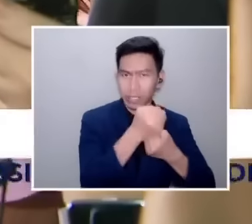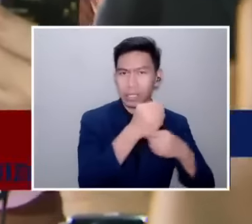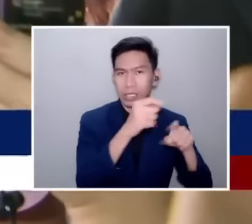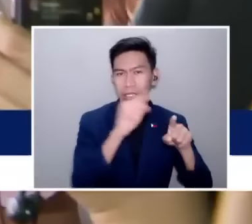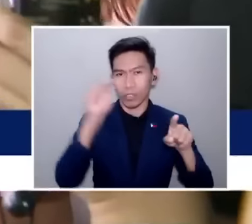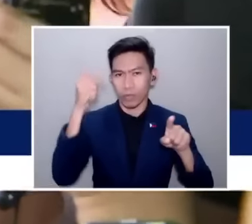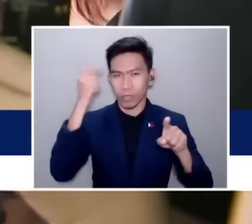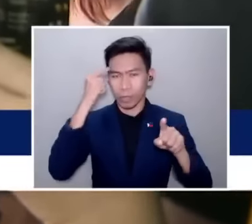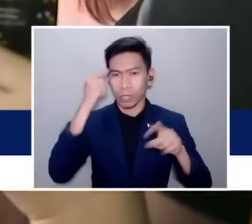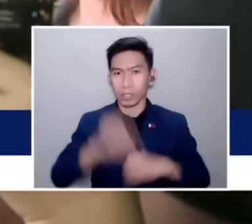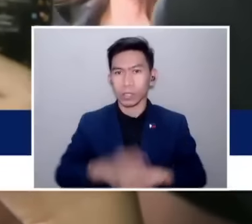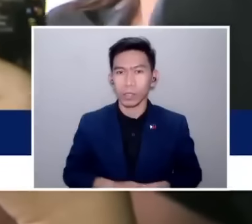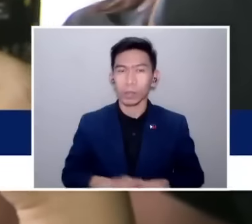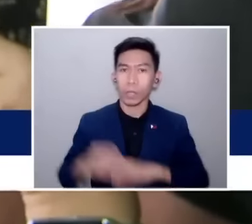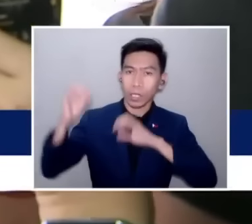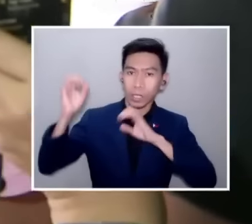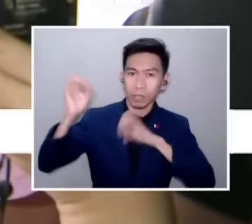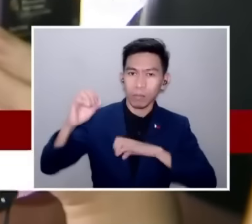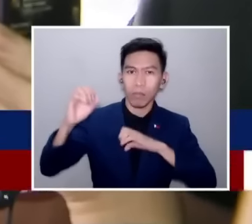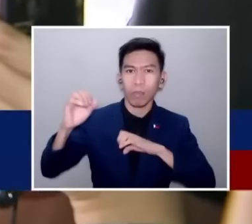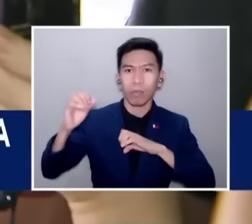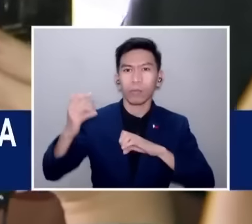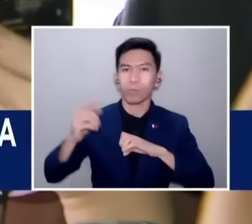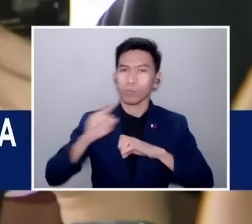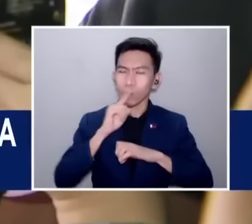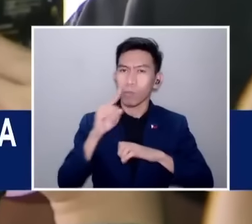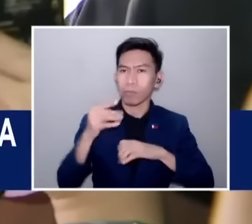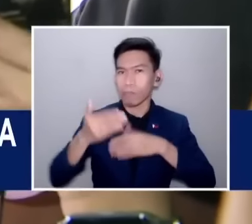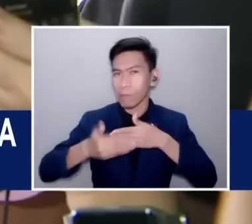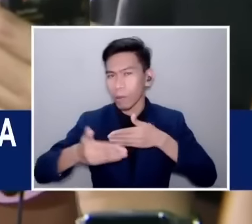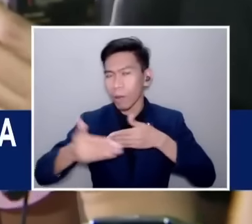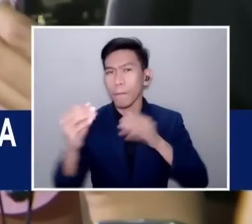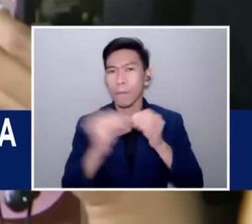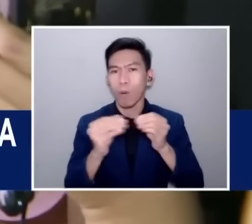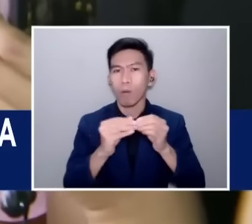reports of malfunctioning VCMs dahil noong